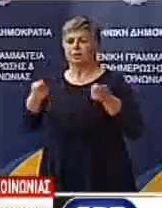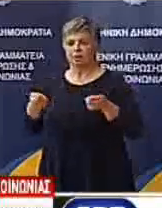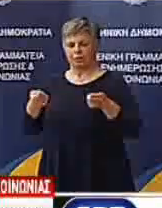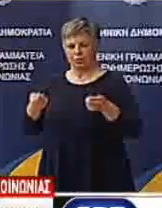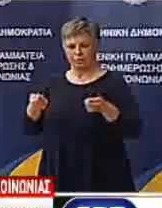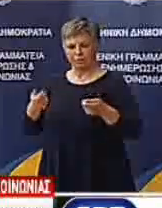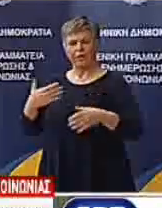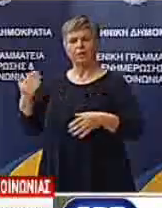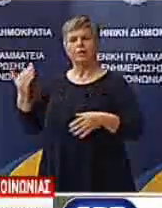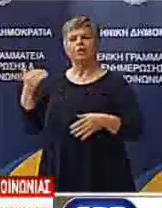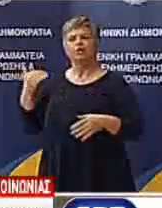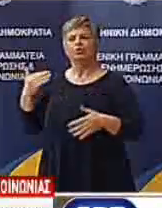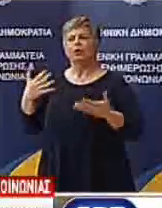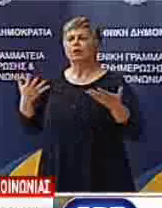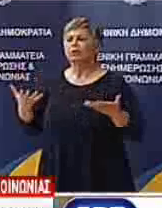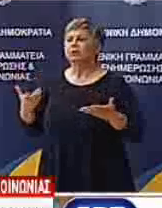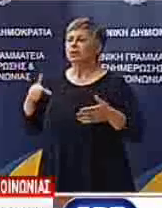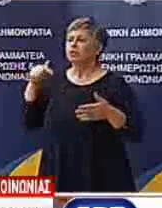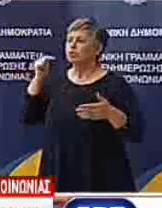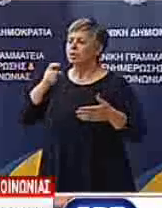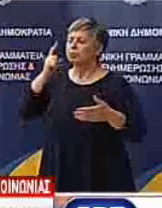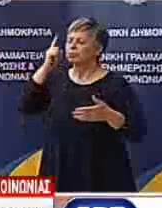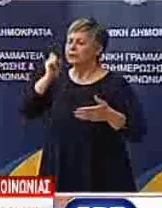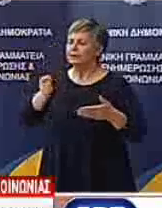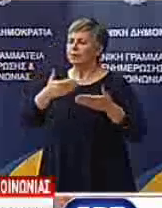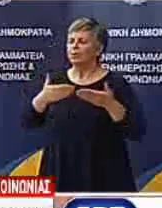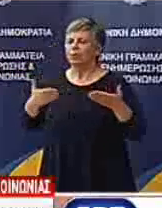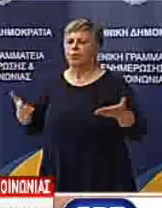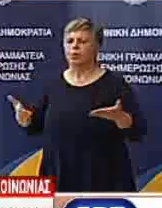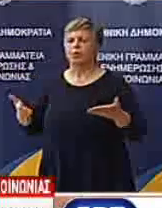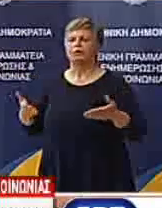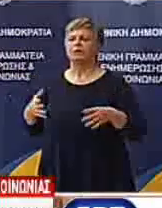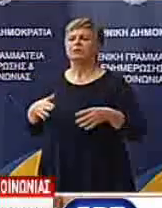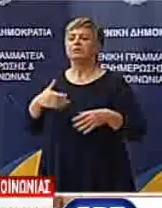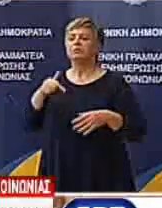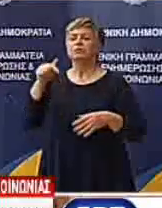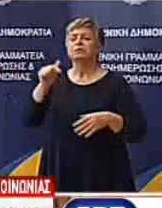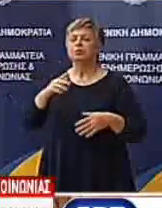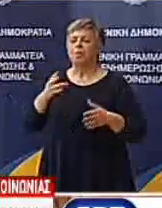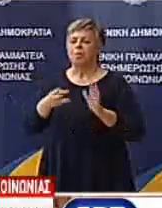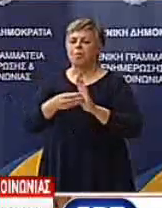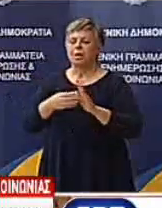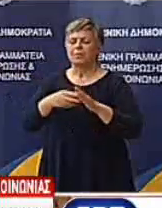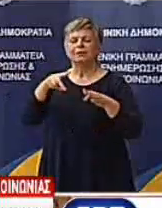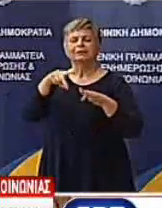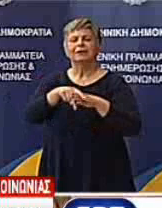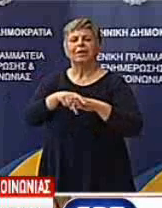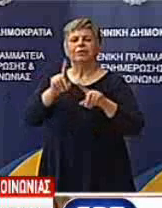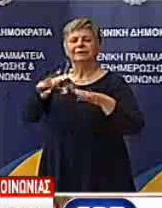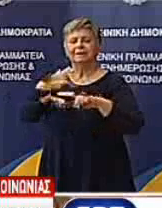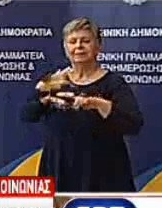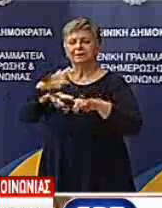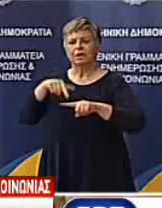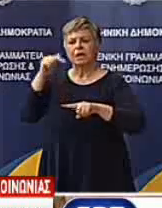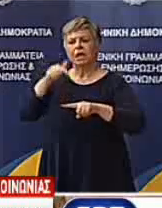τραπέζι, συνδέουμε αυτή τη συζήτηση με το προσφυγικό. Για παράδειγμα, η Τράπεζα της Ελλάδας υπολόγισε το άμεσο κόστος της χώρας